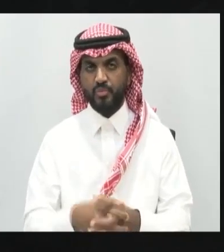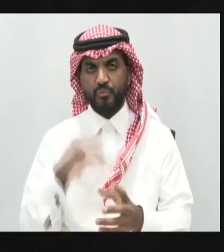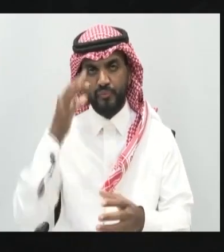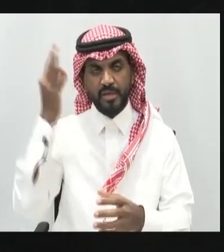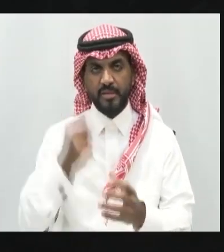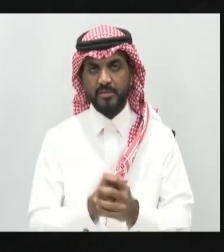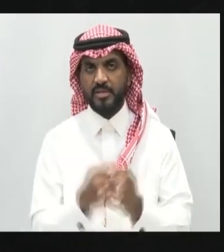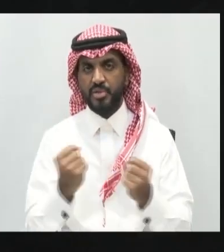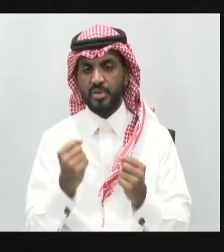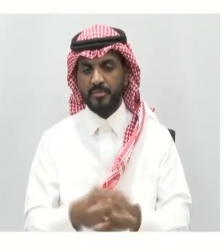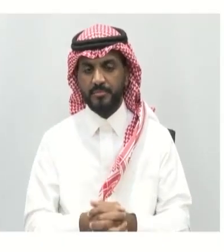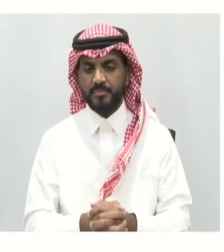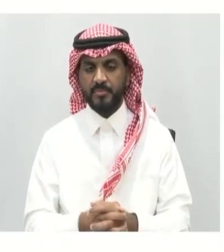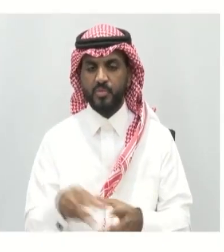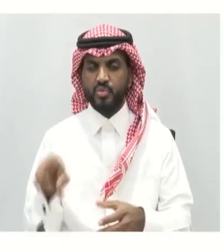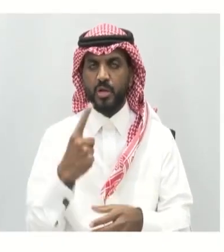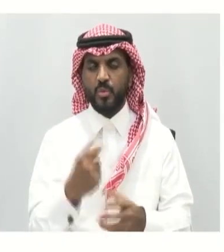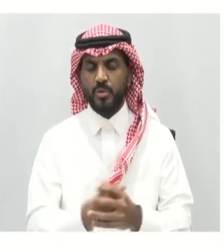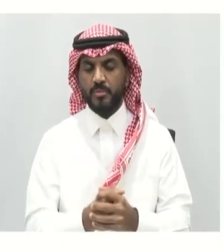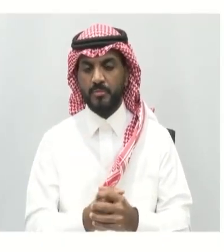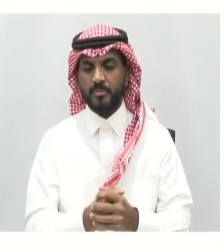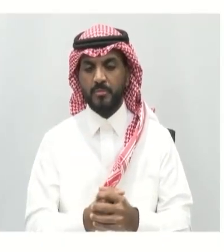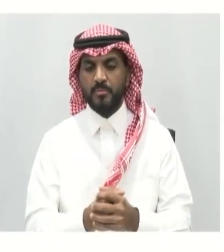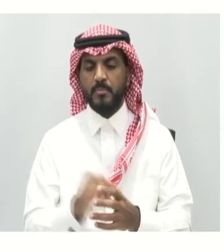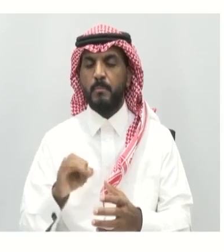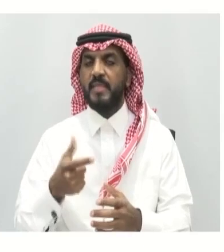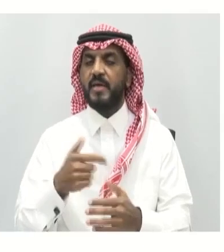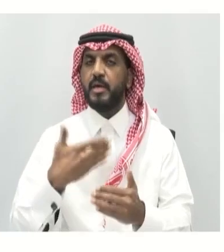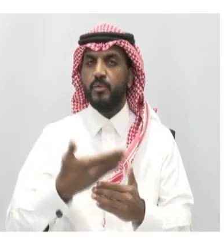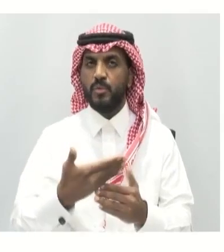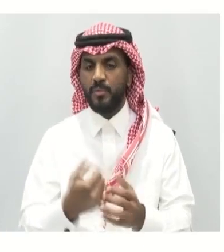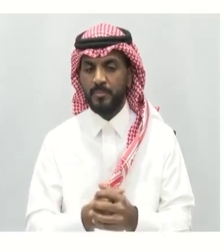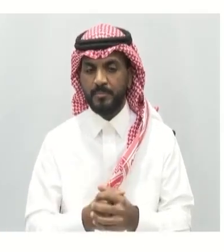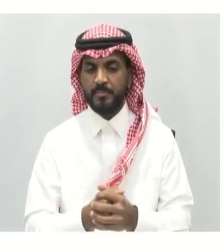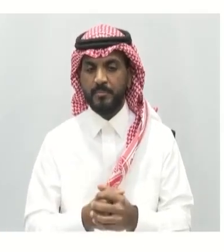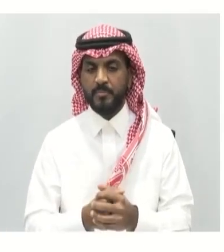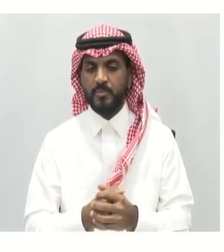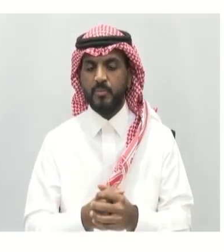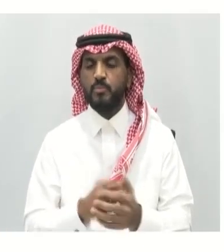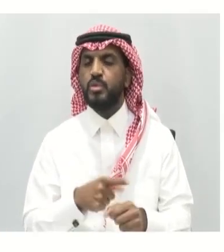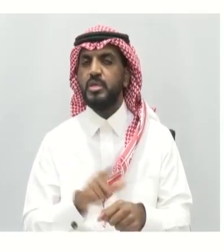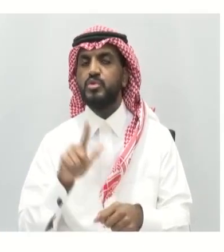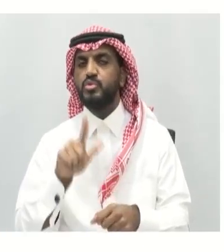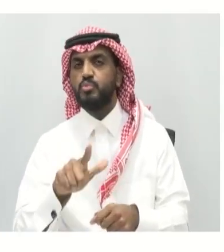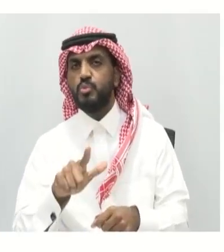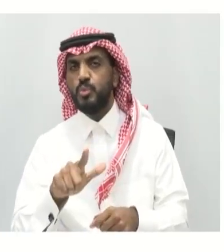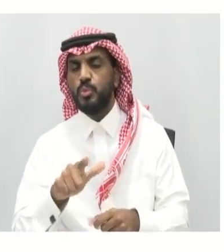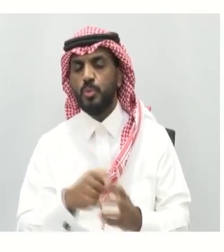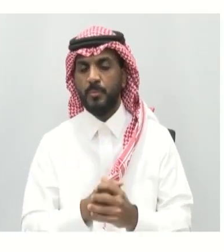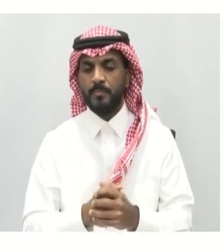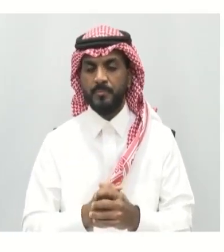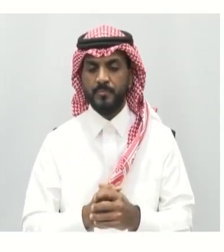النشاط ناخذ السؤال الاول ماذا يحدث بعد مضي